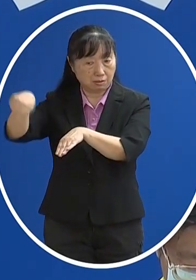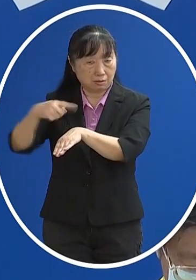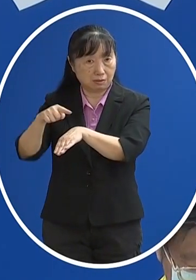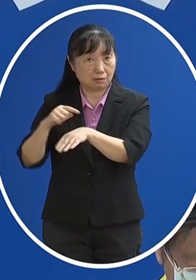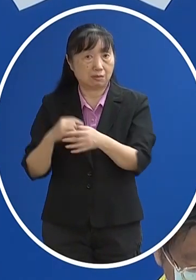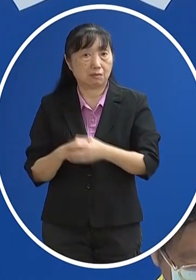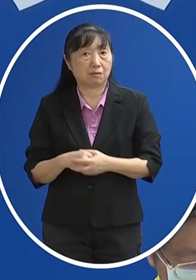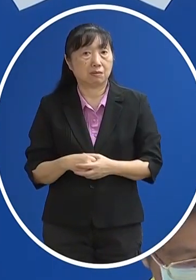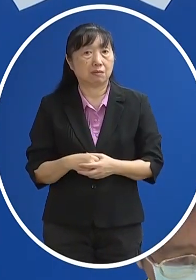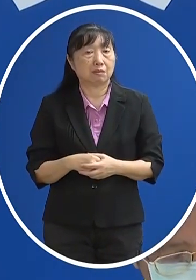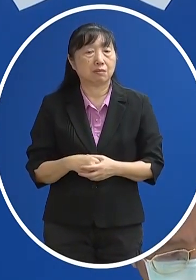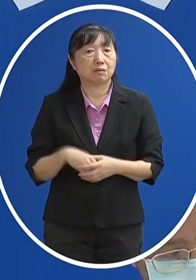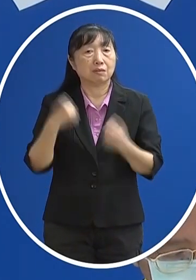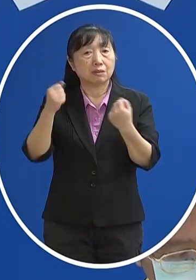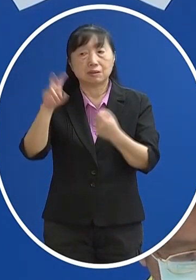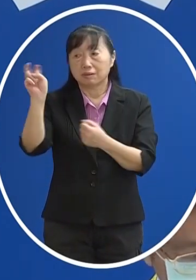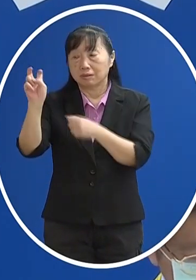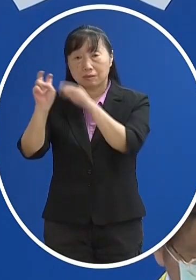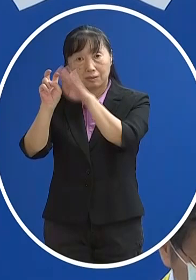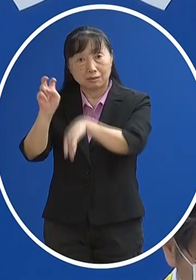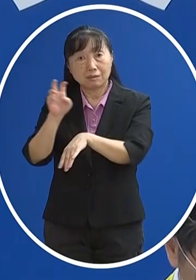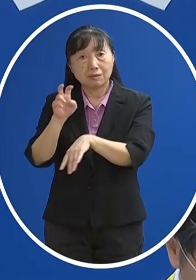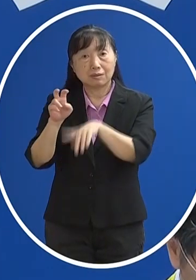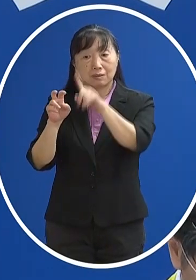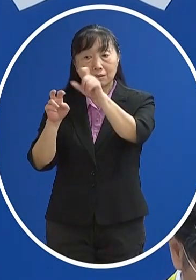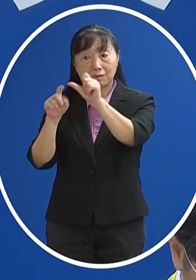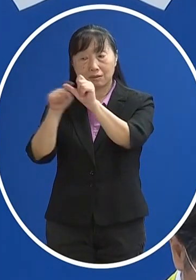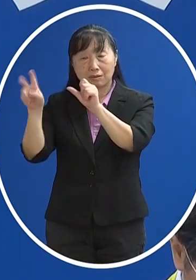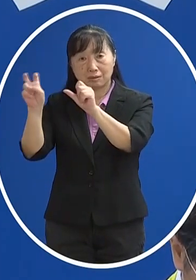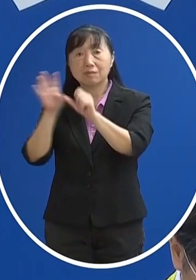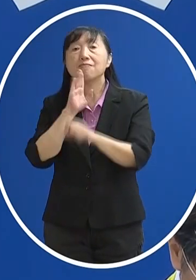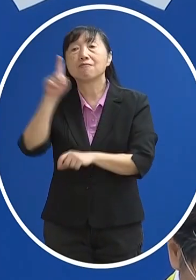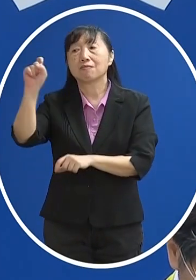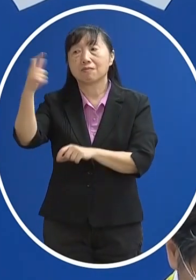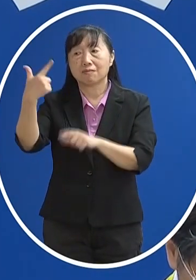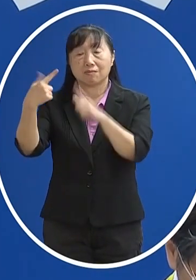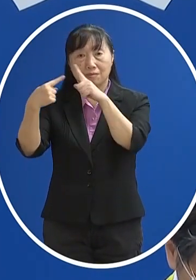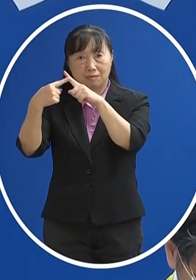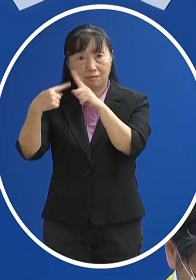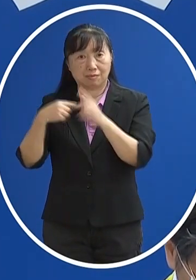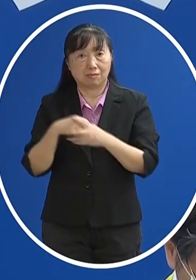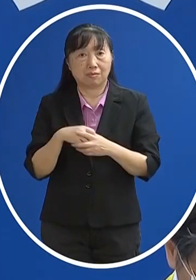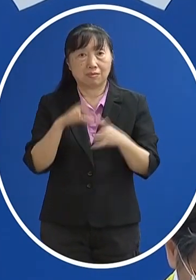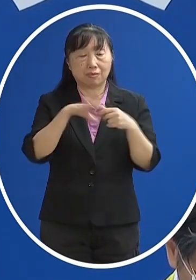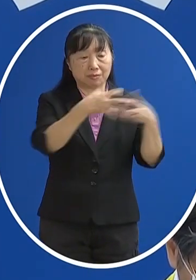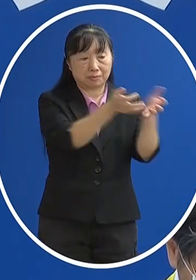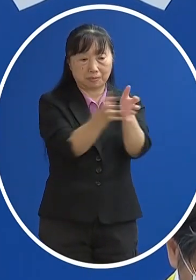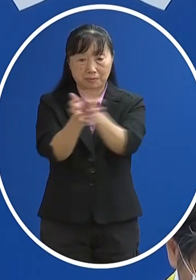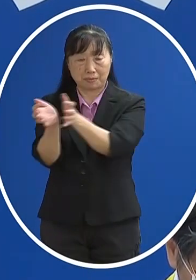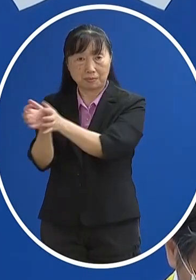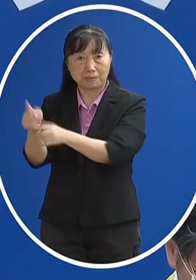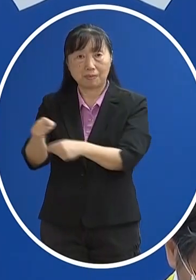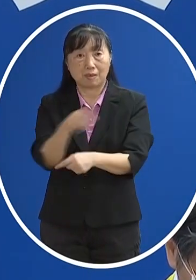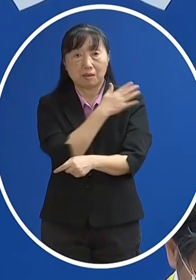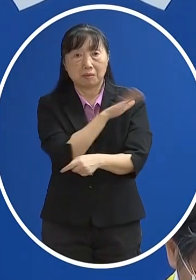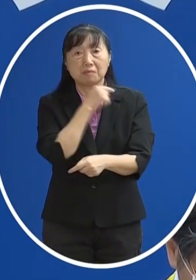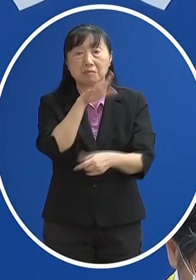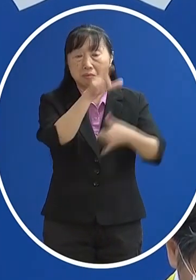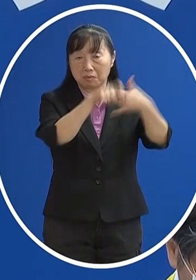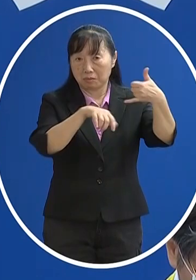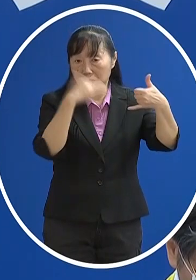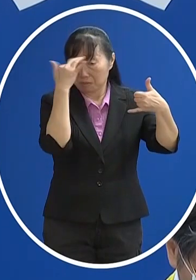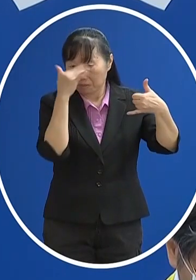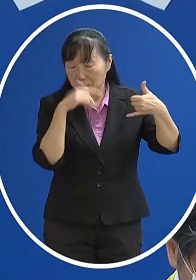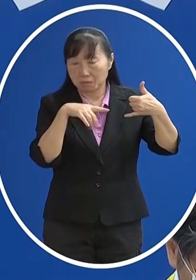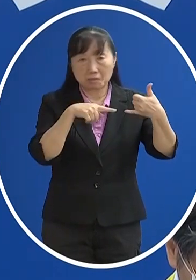中就是说 CT 值在20以下的，15到20之间的有16位，所以我们这一群不管他有无症状，事实上有